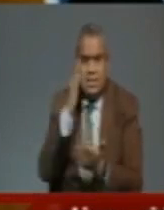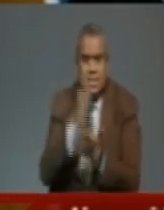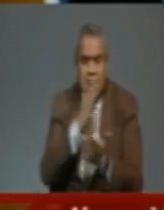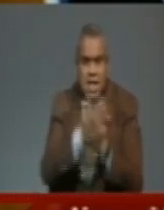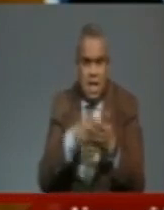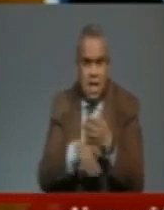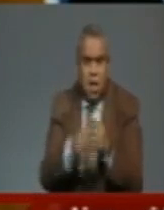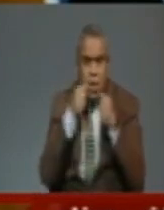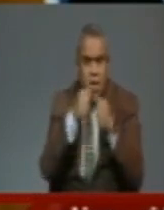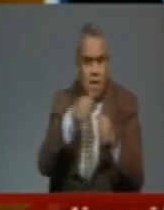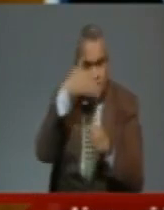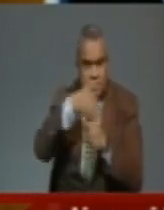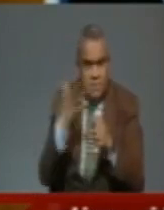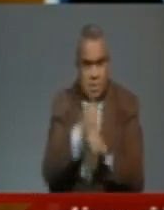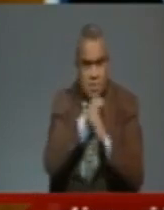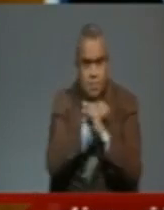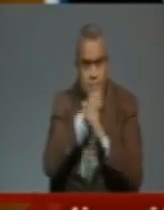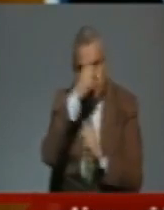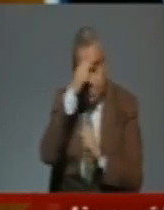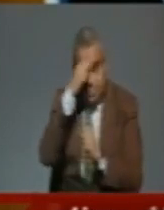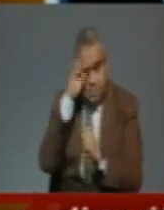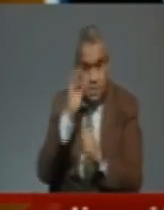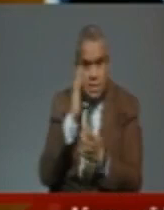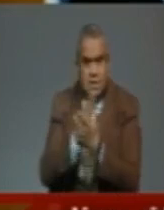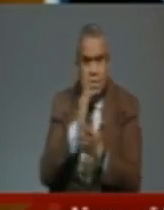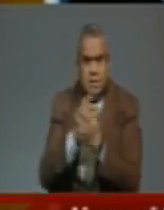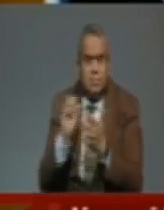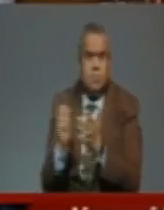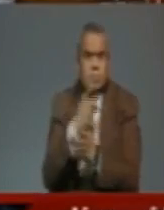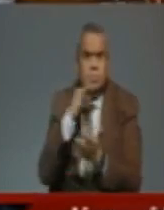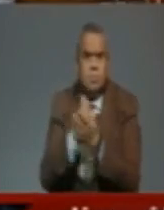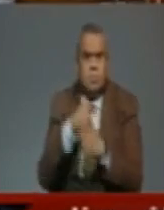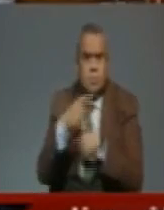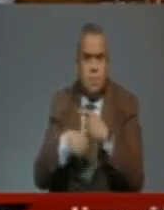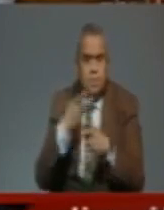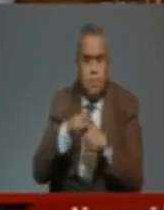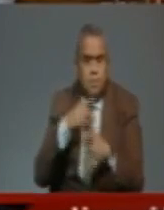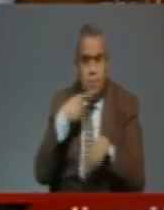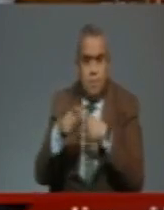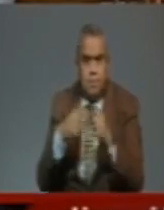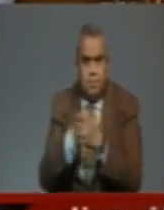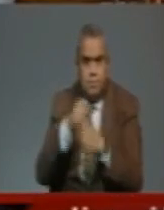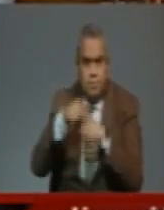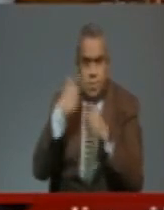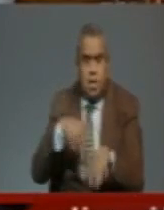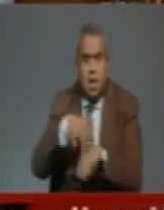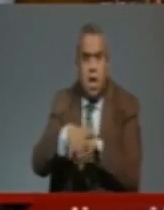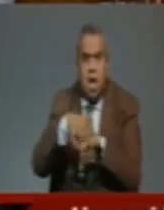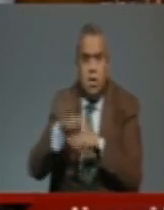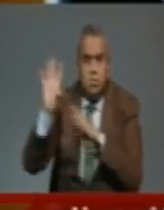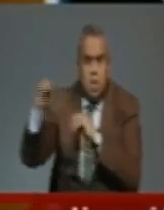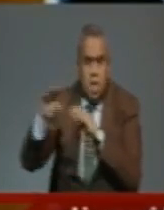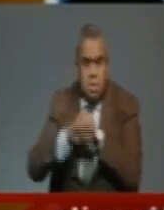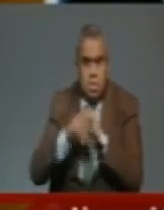منها بيتلف، فكان لازم نعمل ثلاجات. اصبح عندنا منطقه لوجستيه داخليه محاطه باسوار، ولها مستثمر قطاع